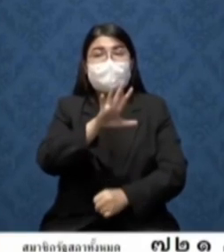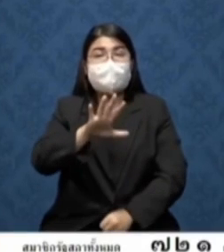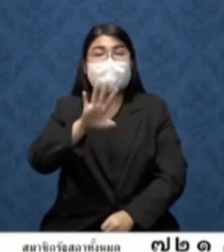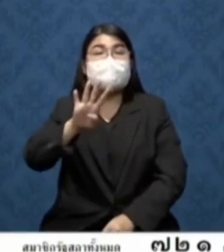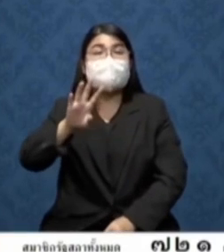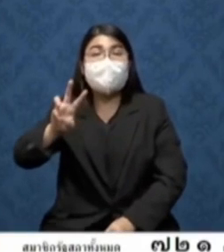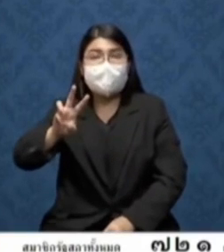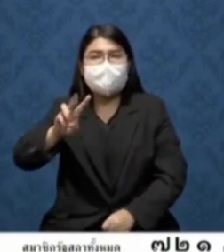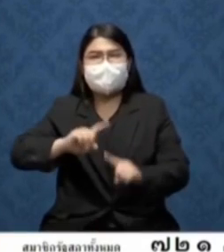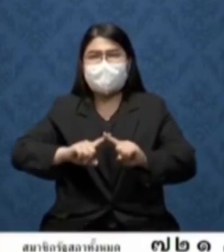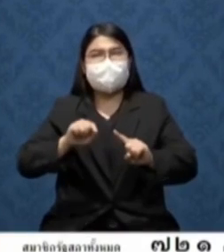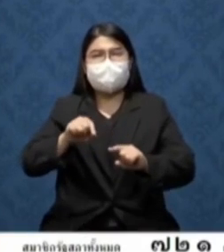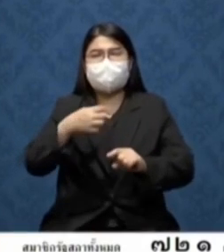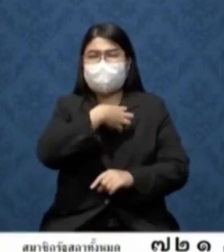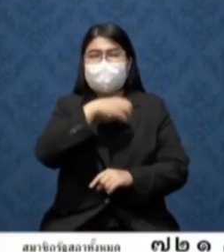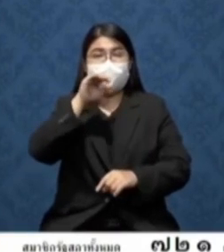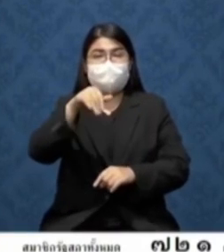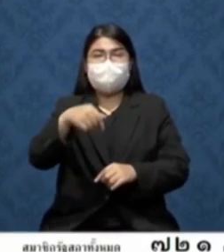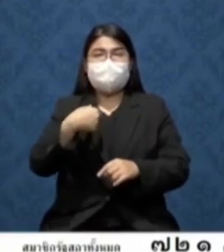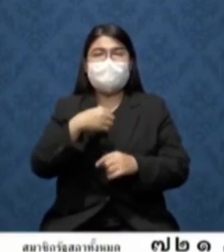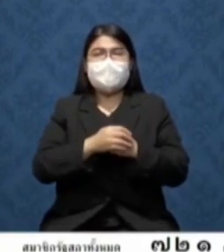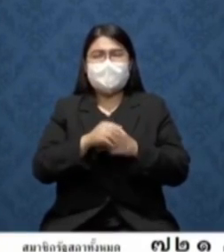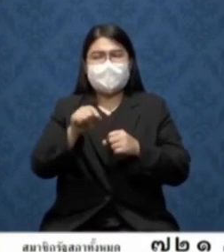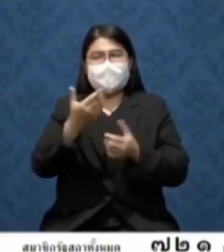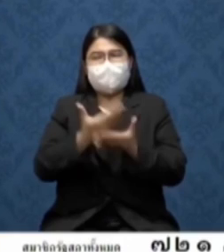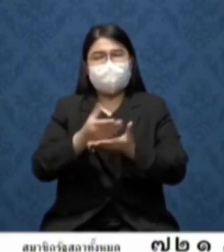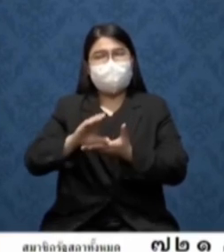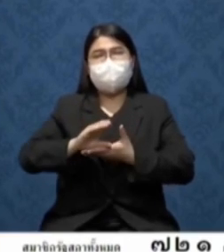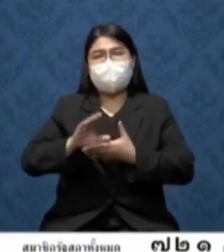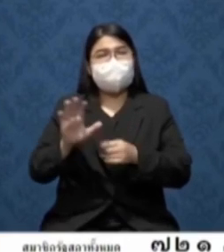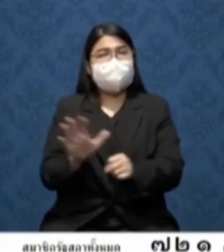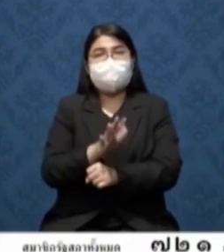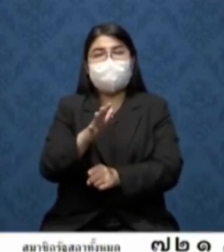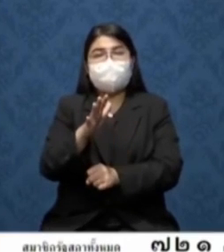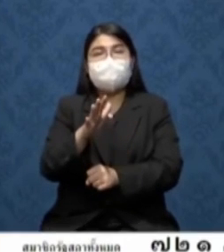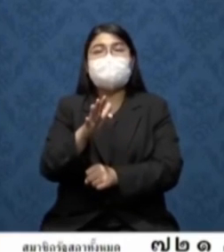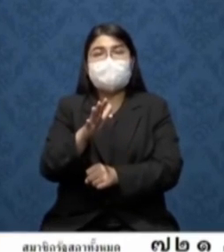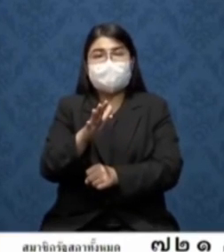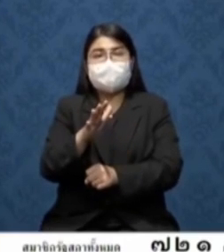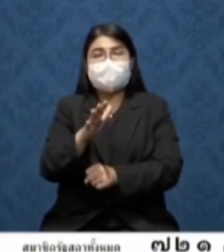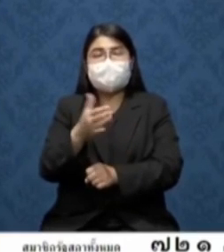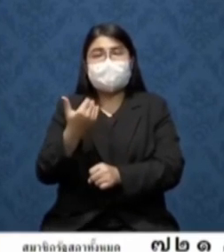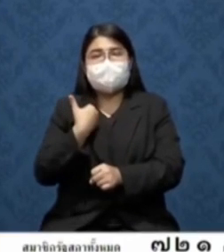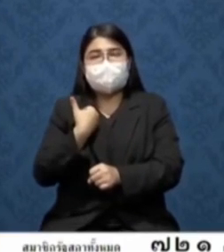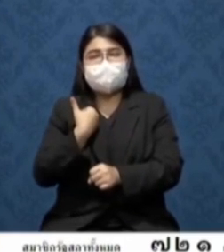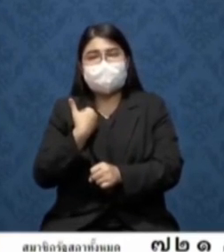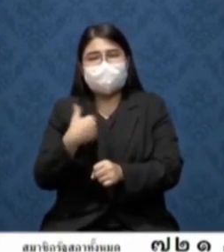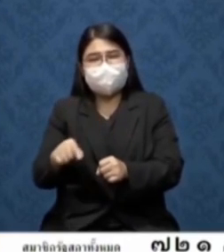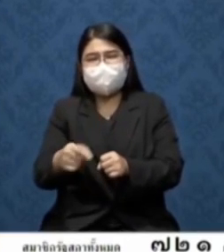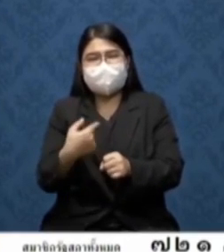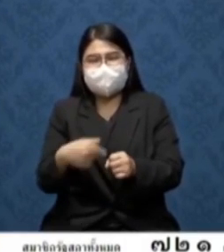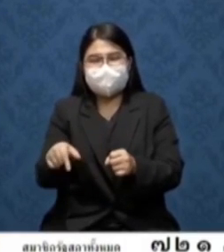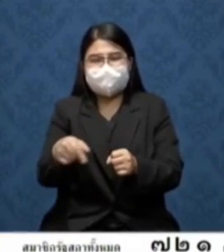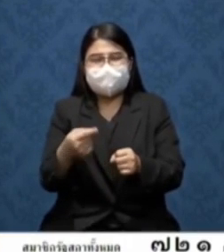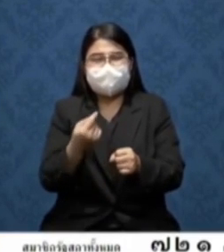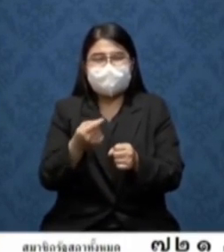บประมาณที่เพียงพอที่จะลงทุนระบบชลประทานเพิ่มเติมได้ด้วยตัวเองให้ครอบคลุมพื้นที่ เกษตรทั้งหมด